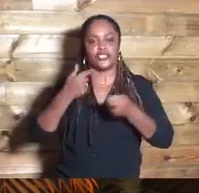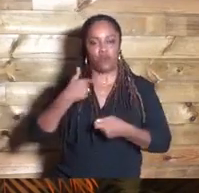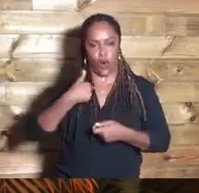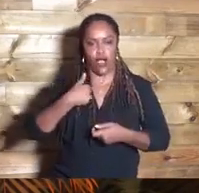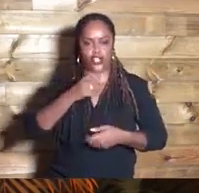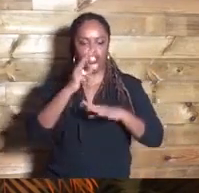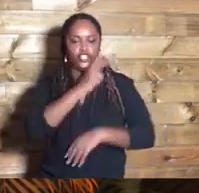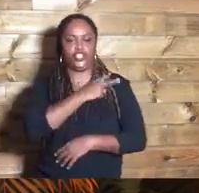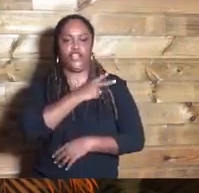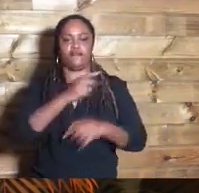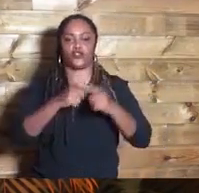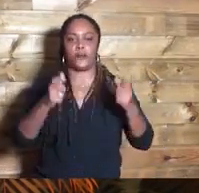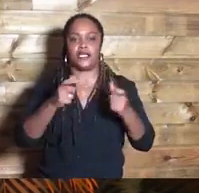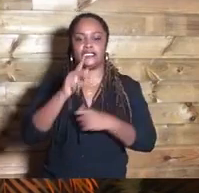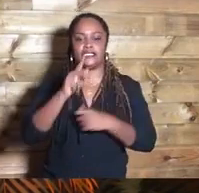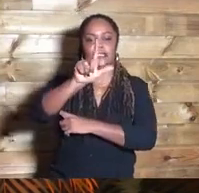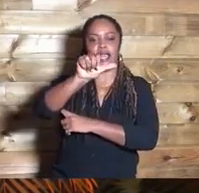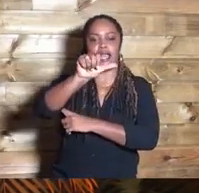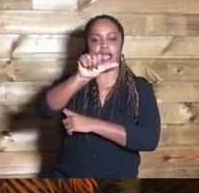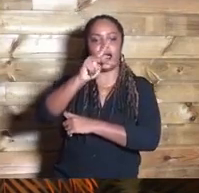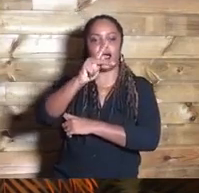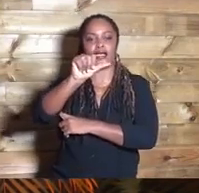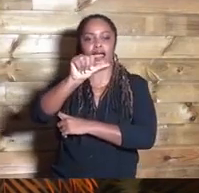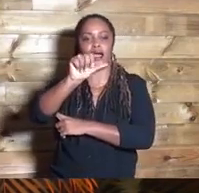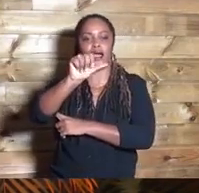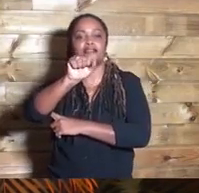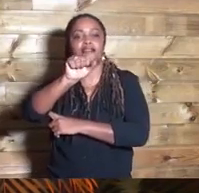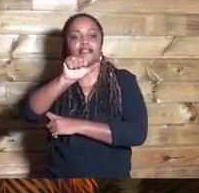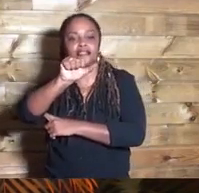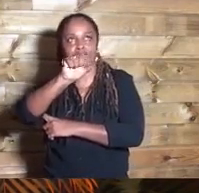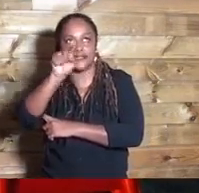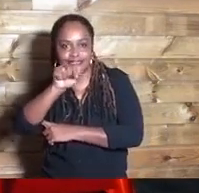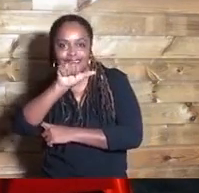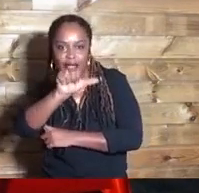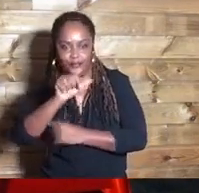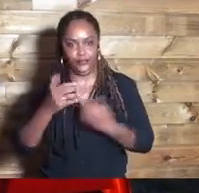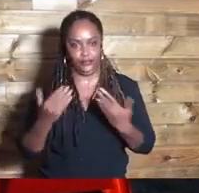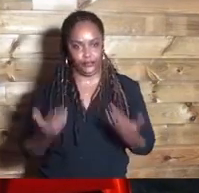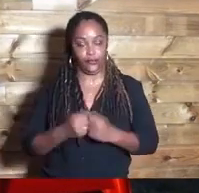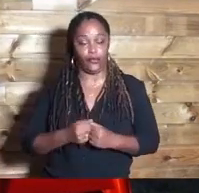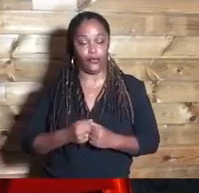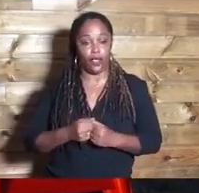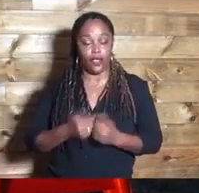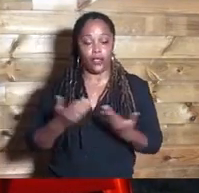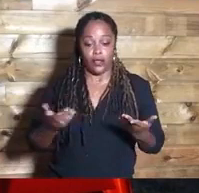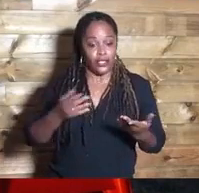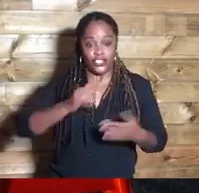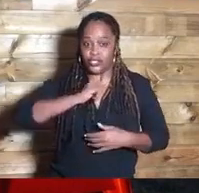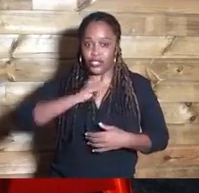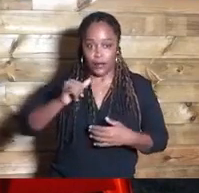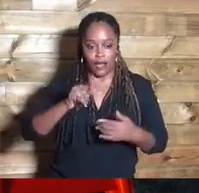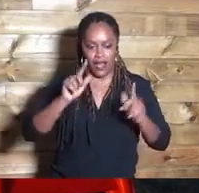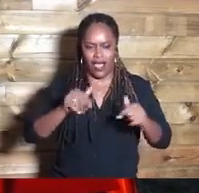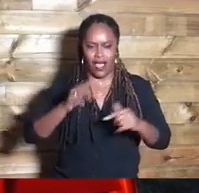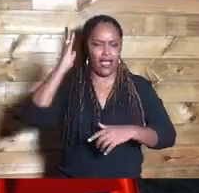établissement qui, pendant près de 18 ans, a dynamisé le tissu culturel guadeloupéen sans jamais être pris au sérieux par les décideurs politiques. La CASA